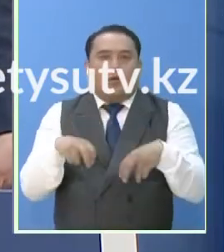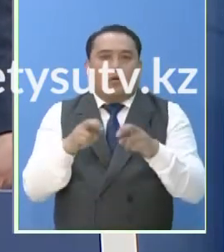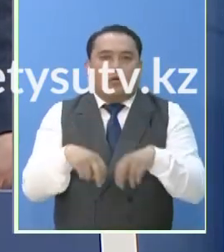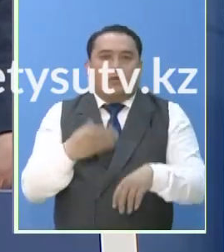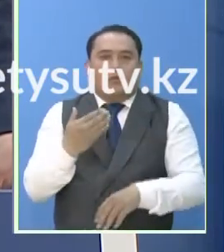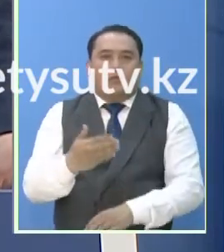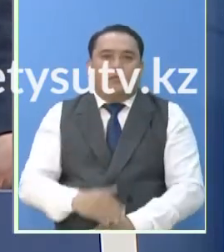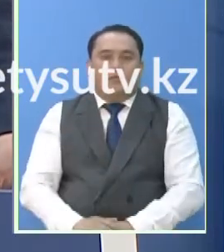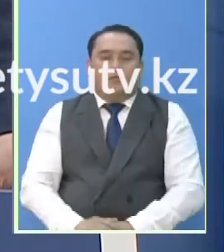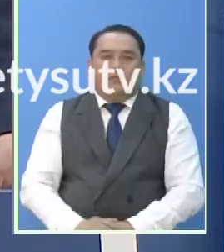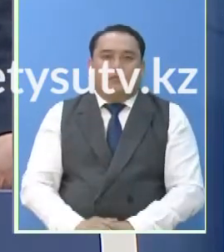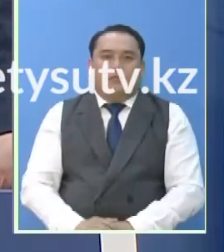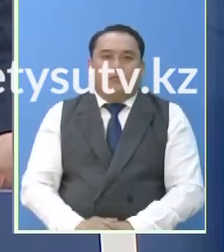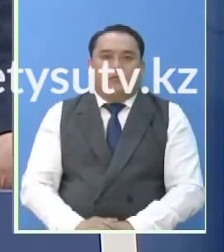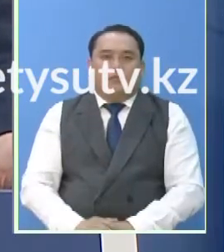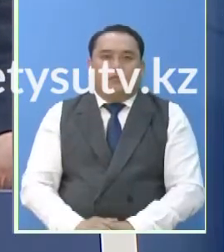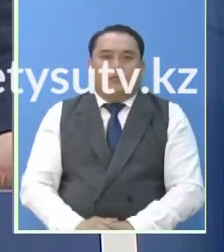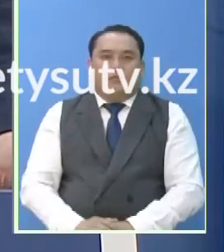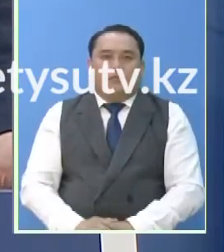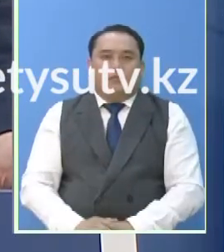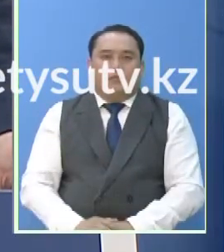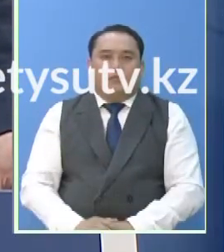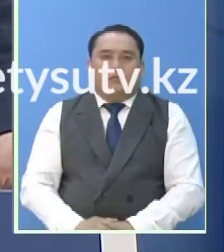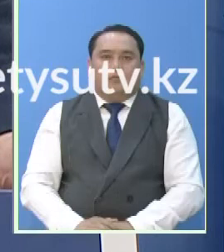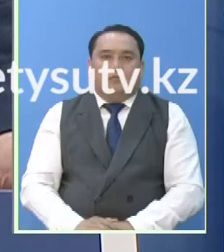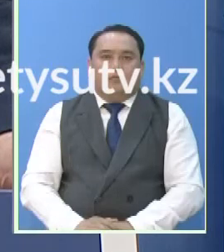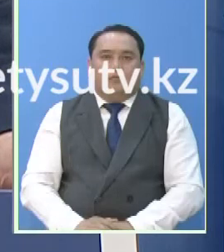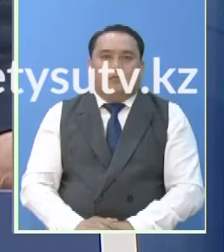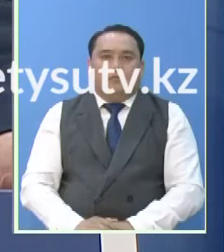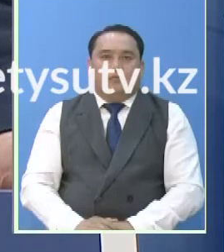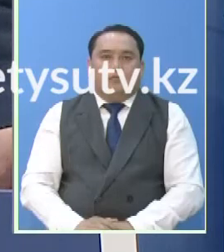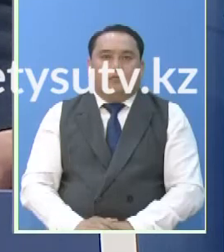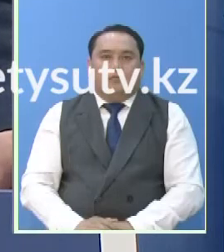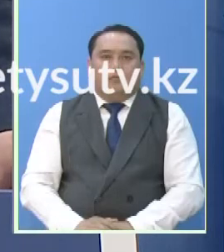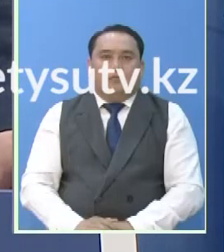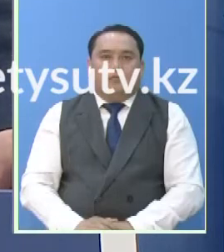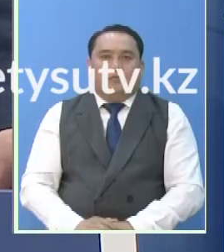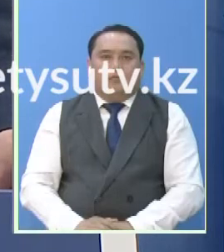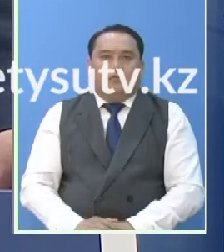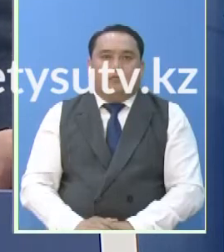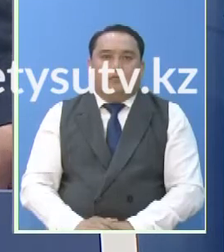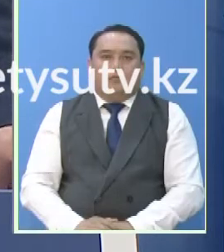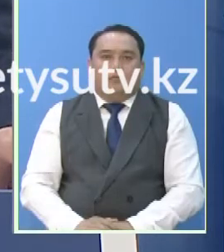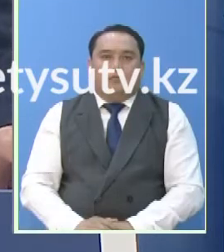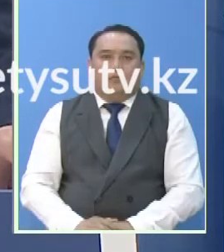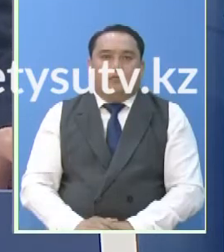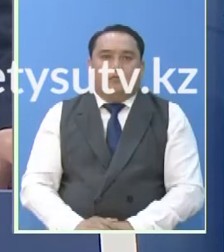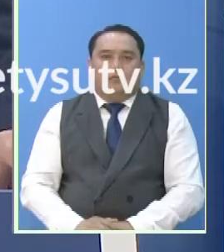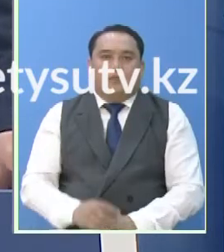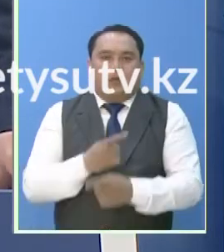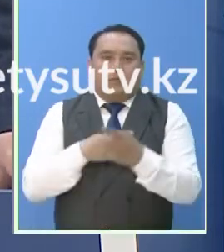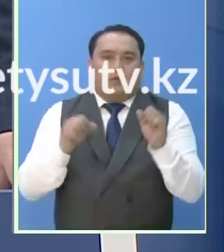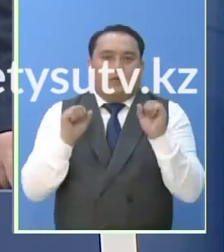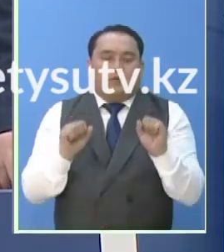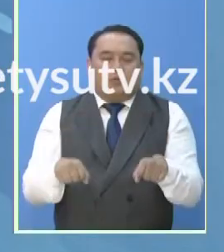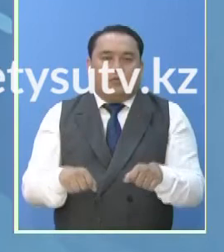мен Хакпойханың болмаса қалғандары сол жердің несінде құзырында, сондықтан соларға шықса толыққанды ақпарат алуға